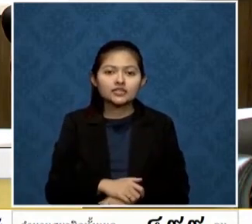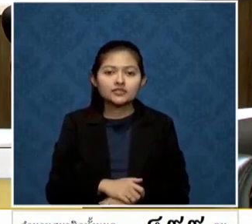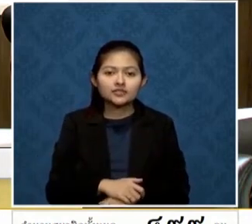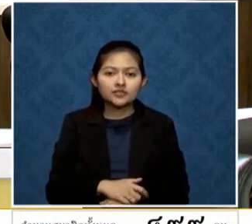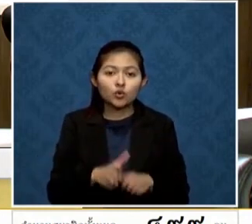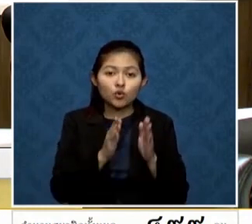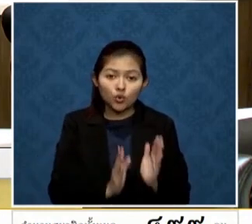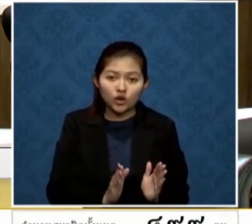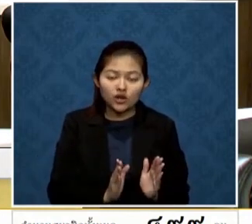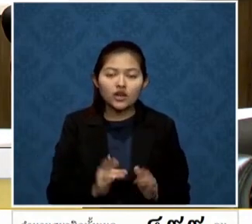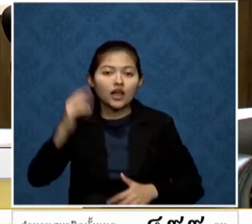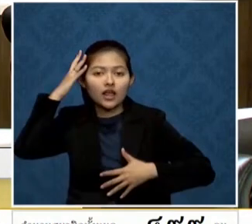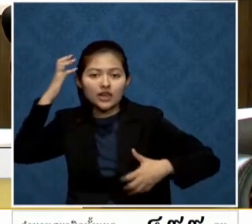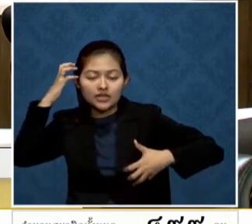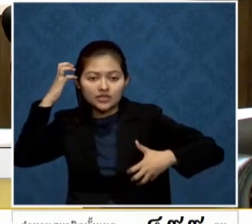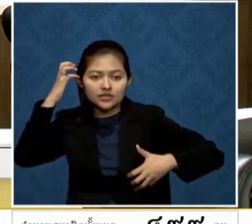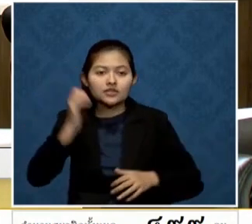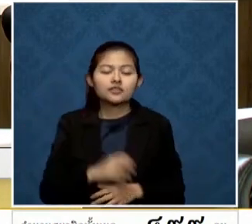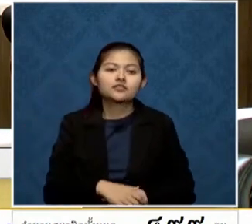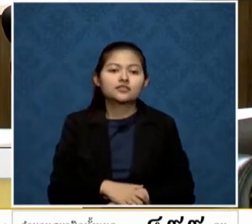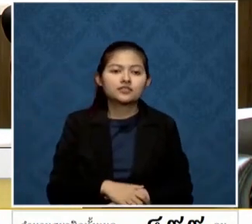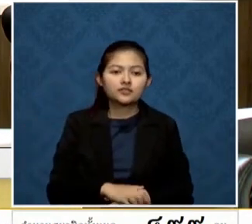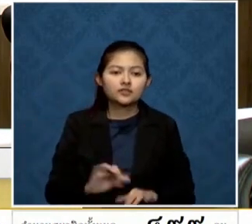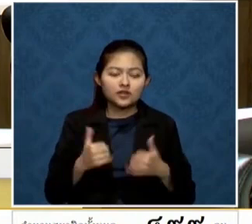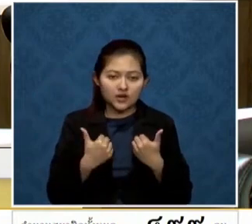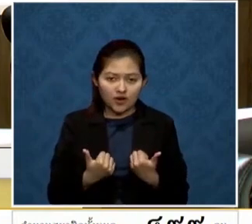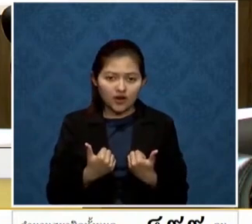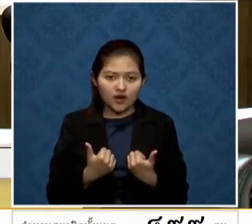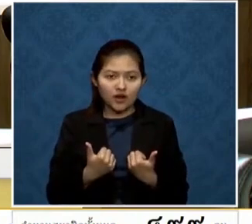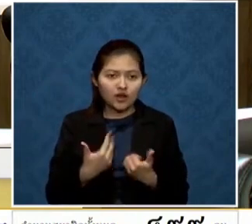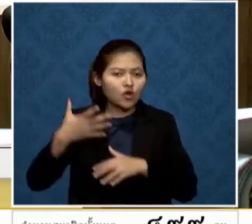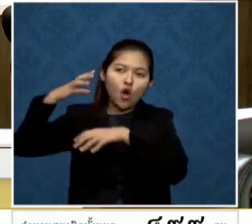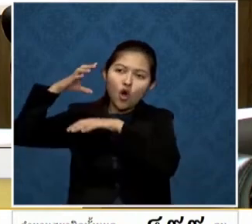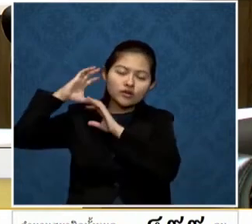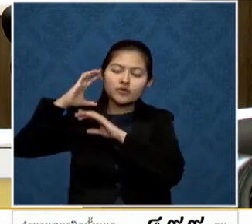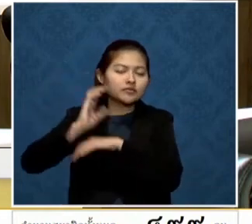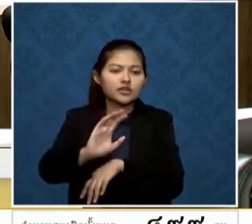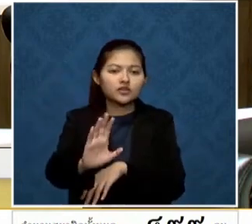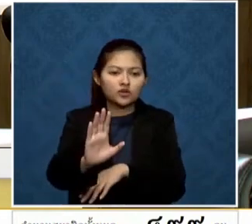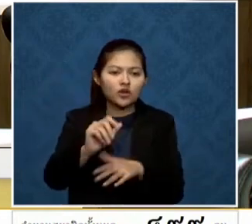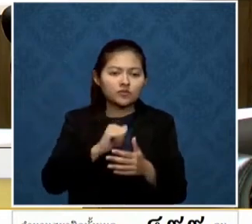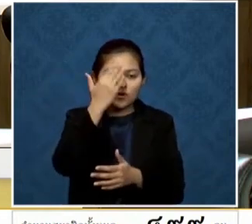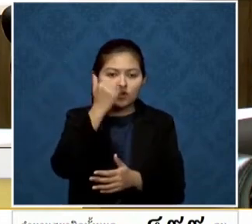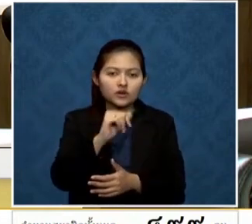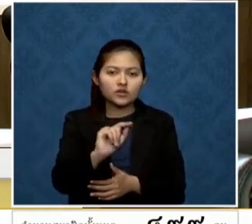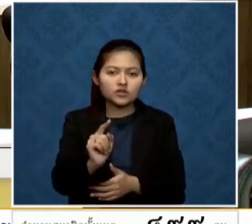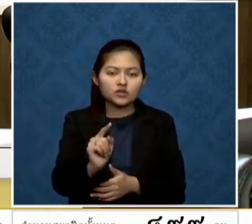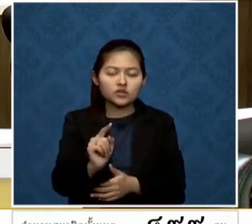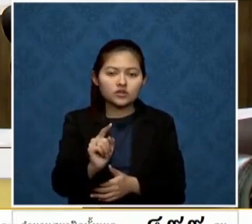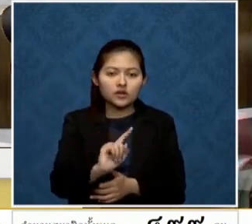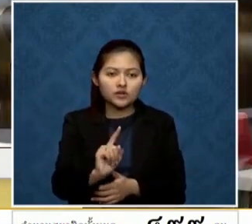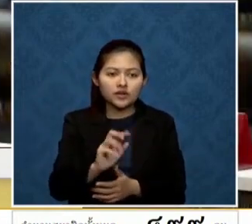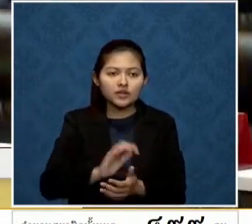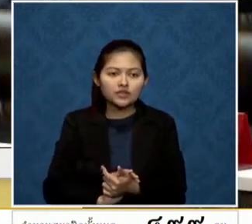ระหว่างคนกับลิงนะครับตอนเนี้ยเราเอาพูดเอาปัจจุบันเลยนะท่านประธานไม่ต้องย้อนกลับไปอดีตแล้วเพื่อที่ว่าเราจะได้ไม่ต้องอ่าเรียก